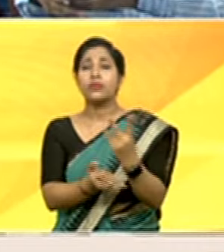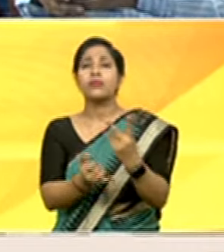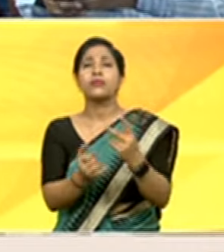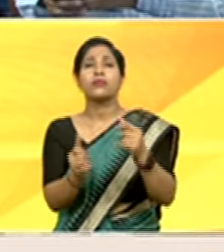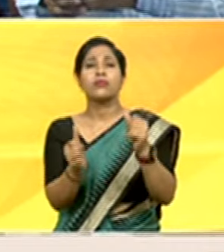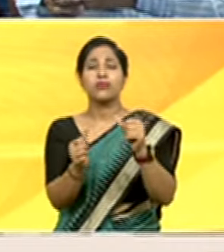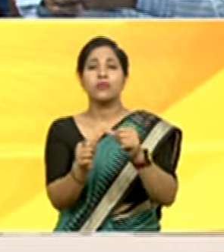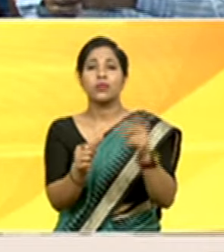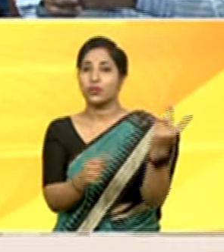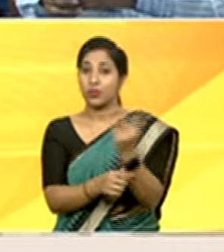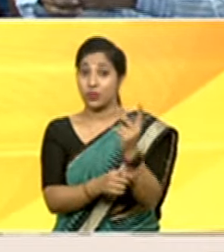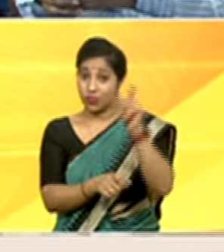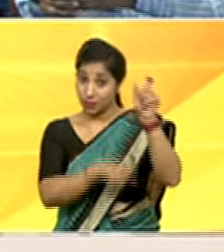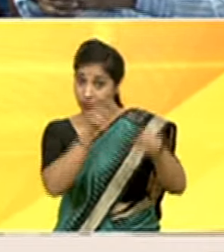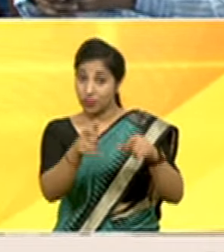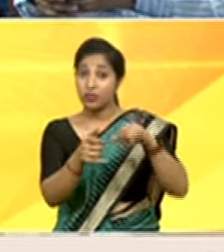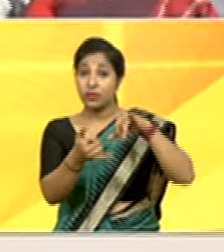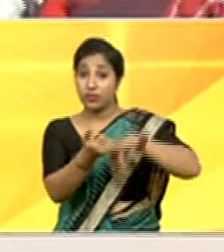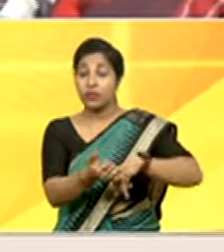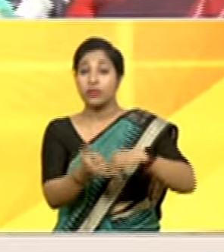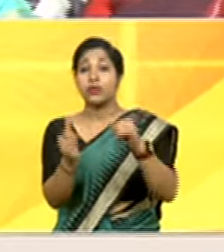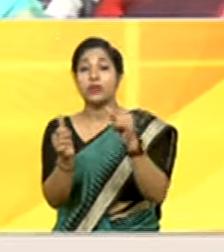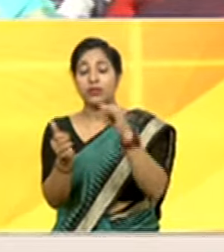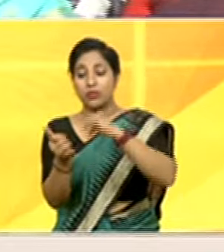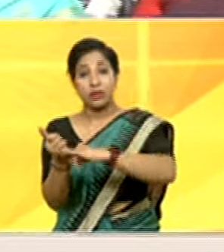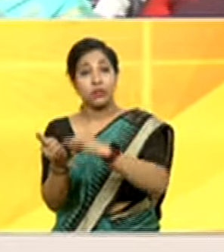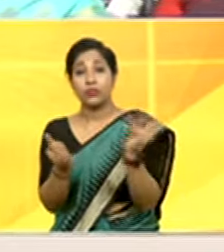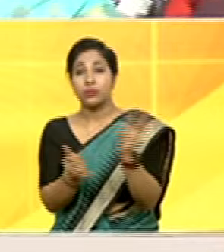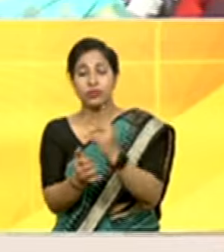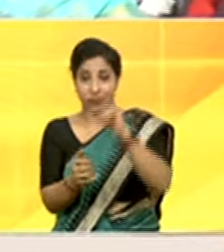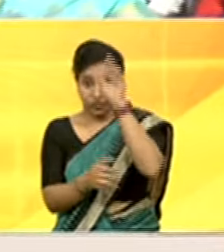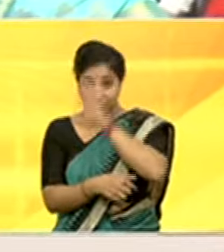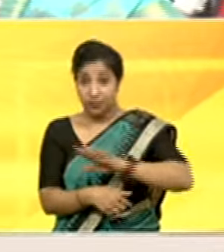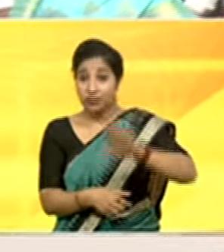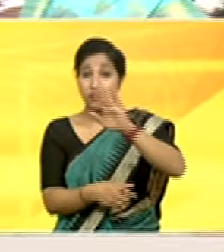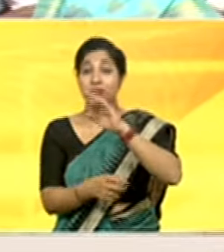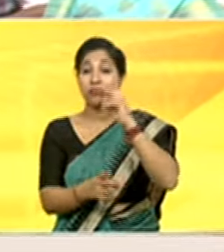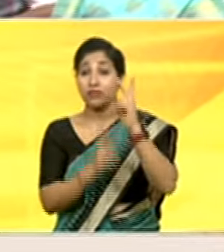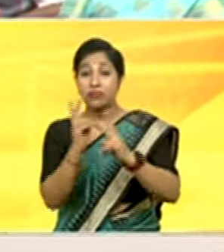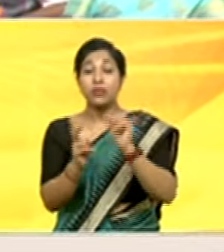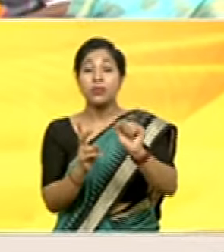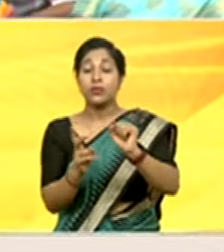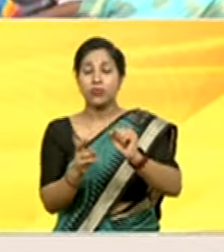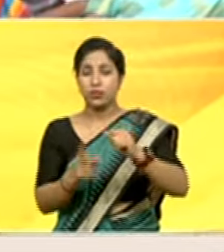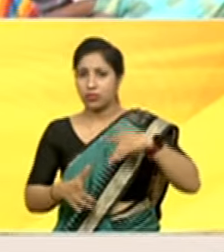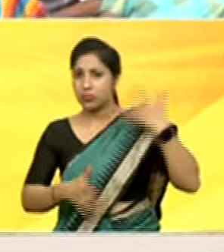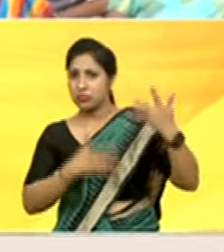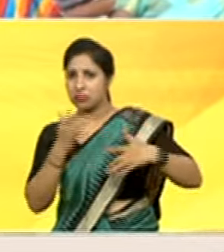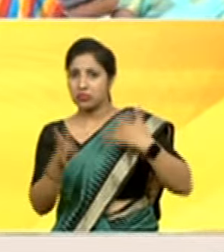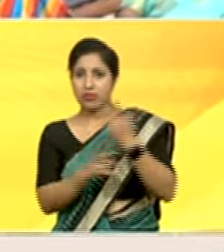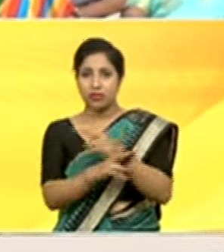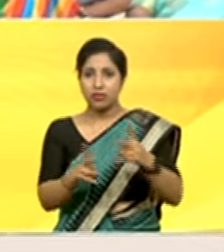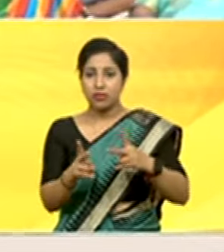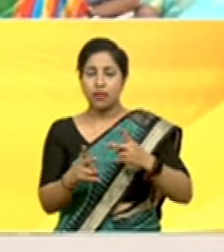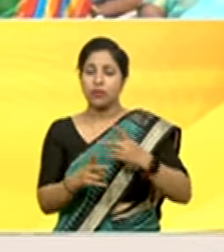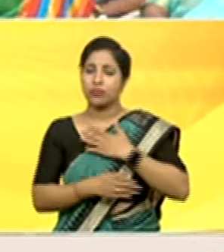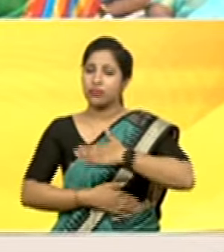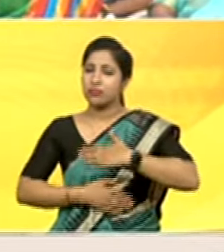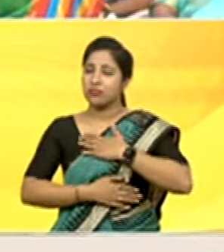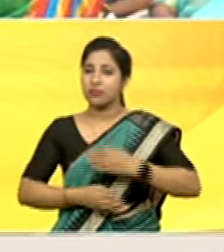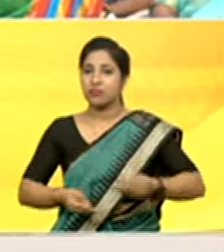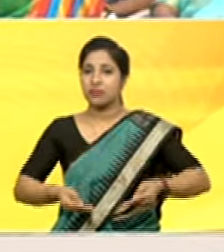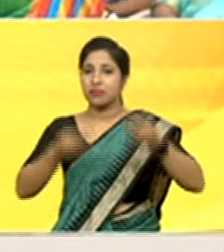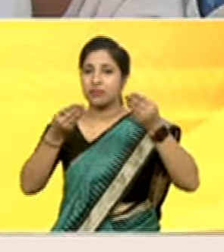ग्रिनाडिस ने अपने इंडियन हेरिटेज को पूरे जोस और उत्सा के साथ सेलिब्रेट